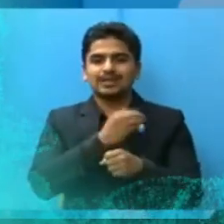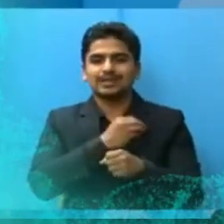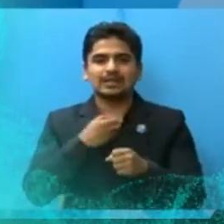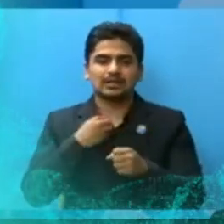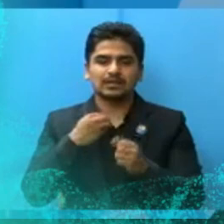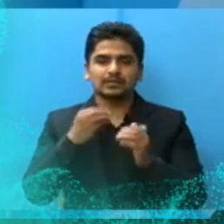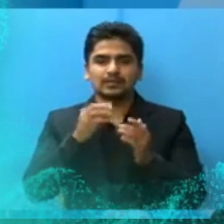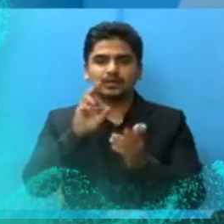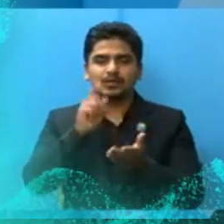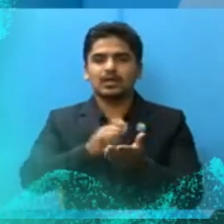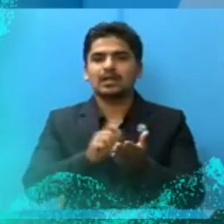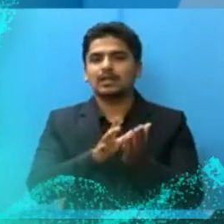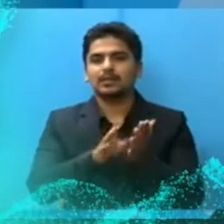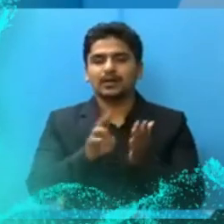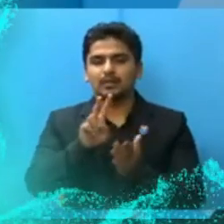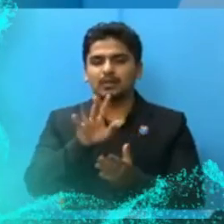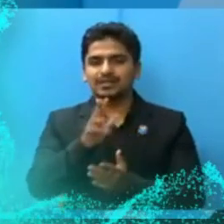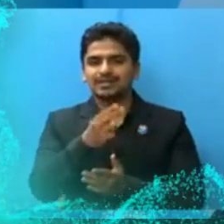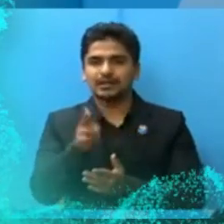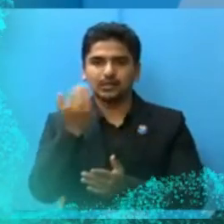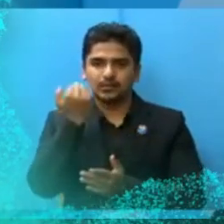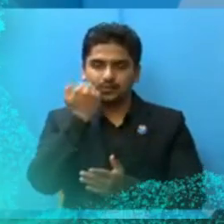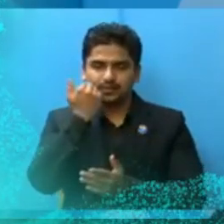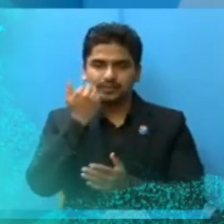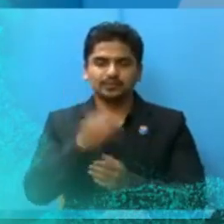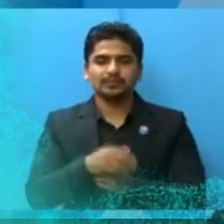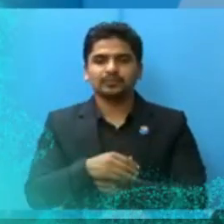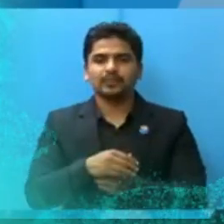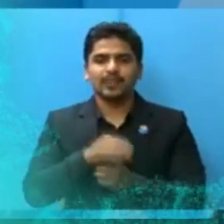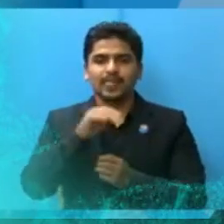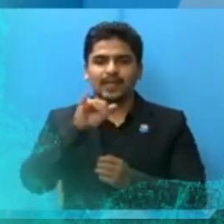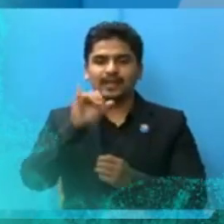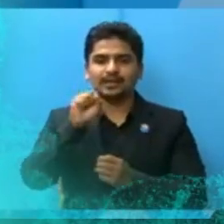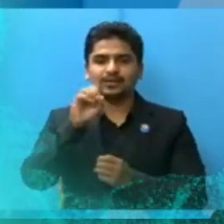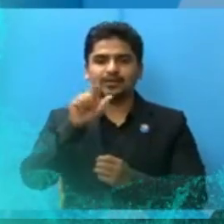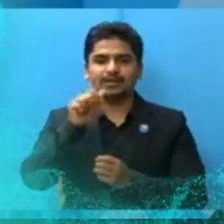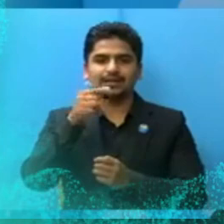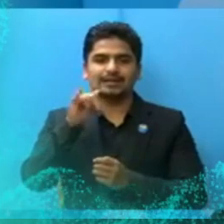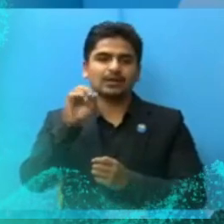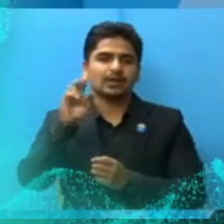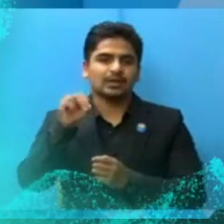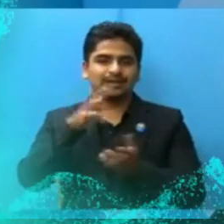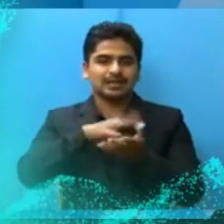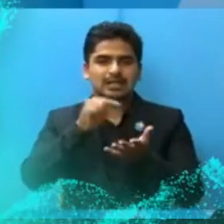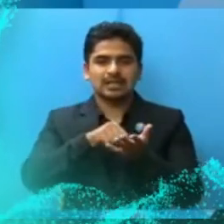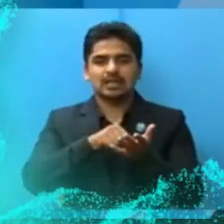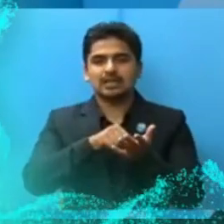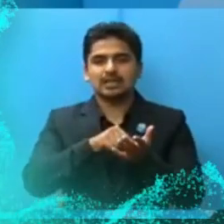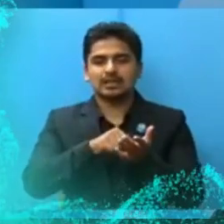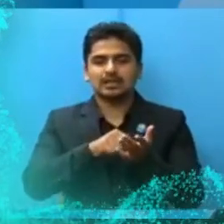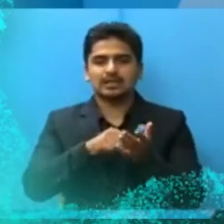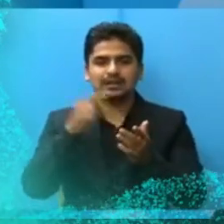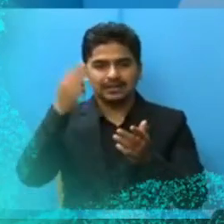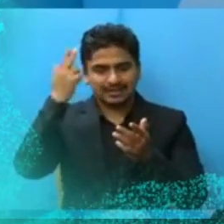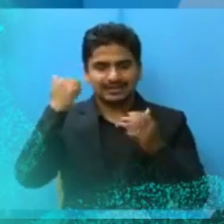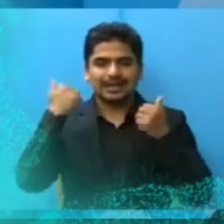अस्पताल दैलेखबाट 25 जना पुरुष, आइसोलेसन सेन्टर इन्टिग्रेटेड बिल्डिङ मानमा